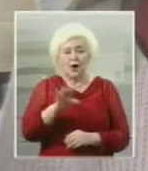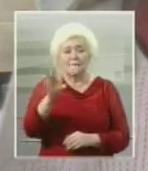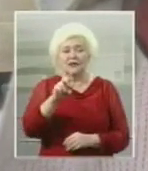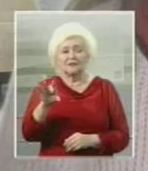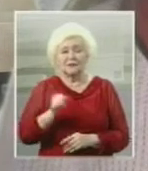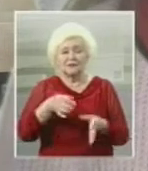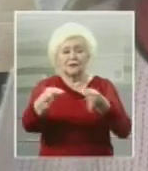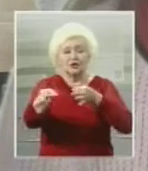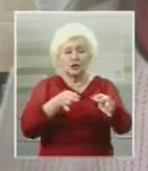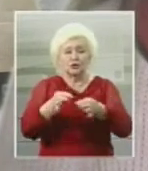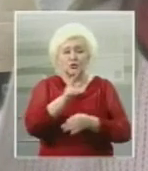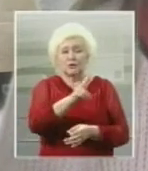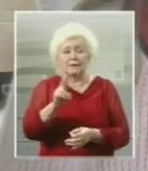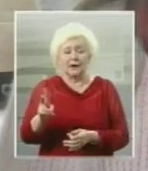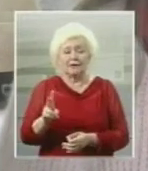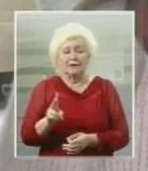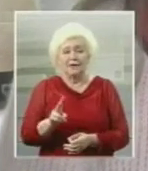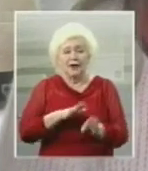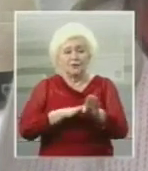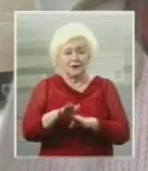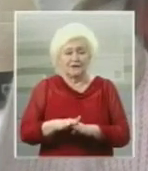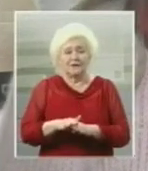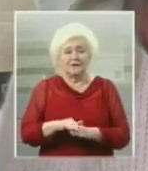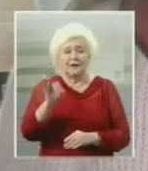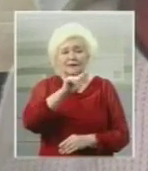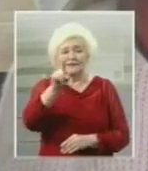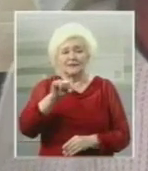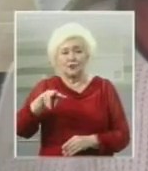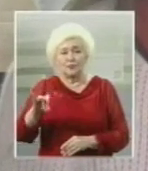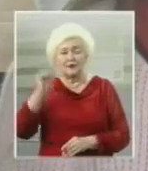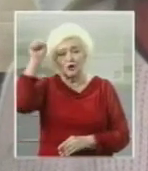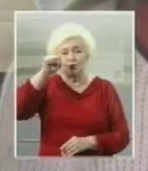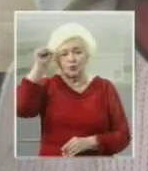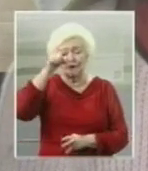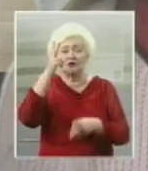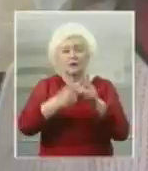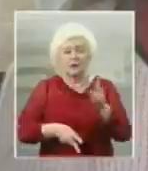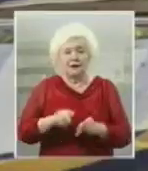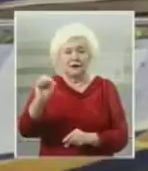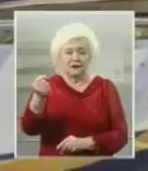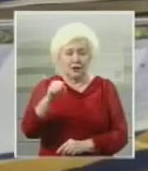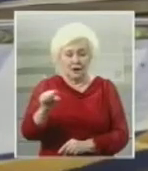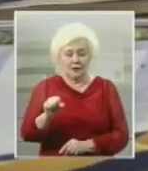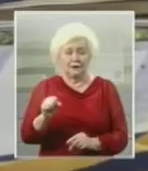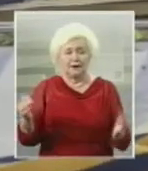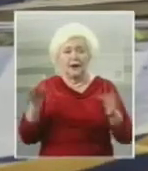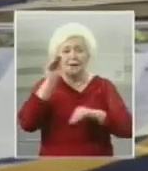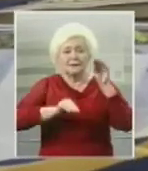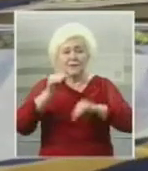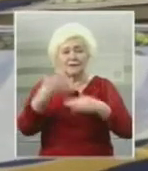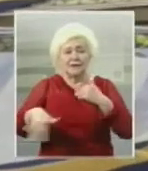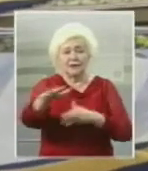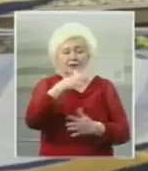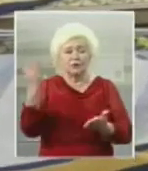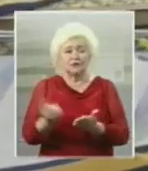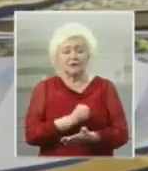шашок, які пройде у місті Ізмір, Туреччина, наприкінці серпня. Збірна Херсонщини